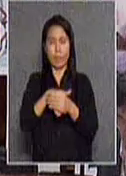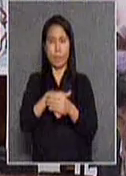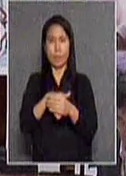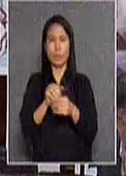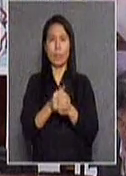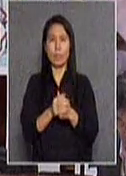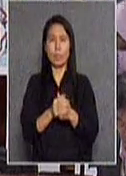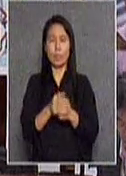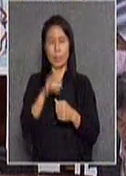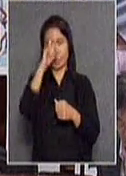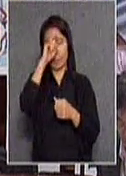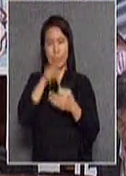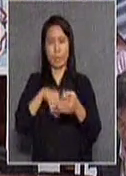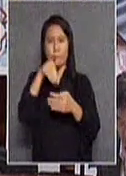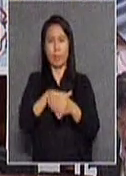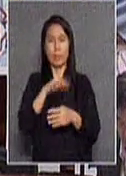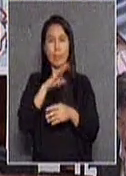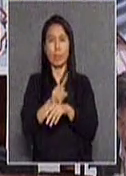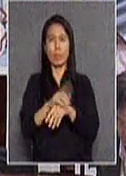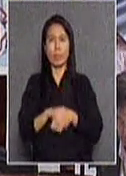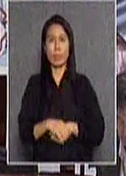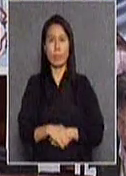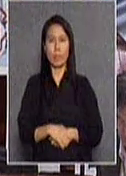志全議員要求記名表決，表決鐘響一分鐘。